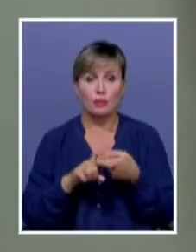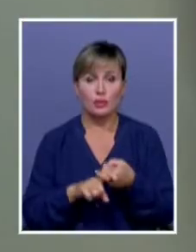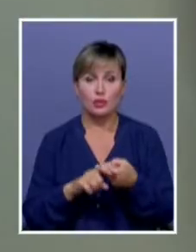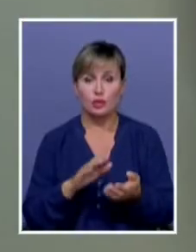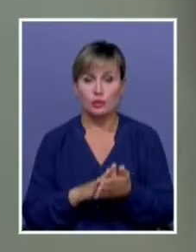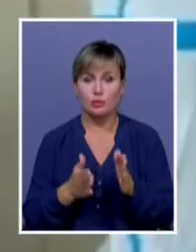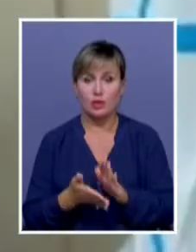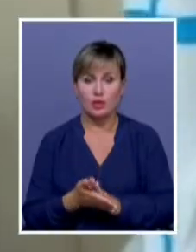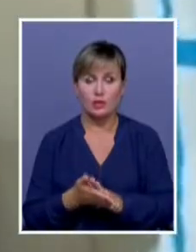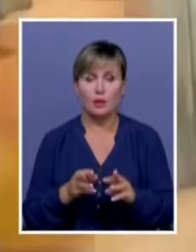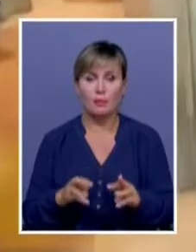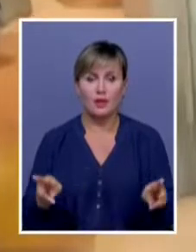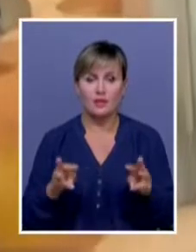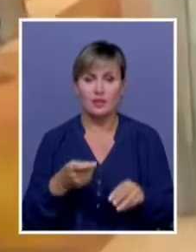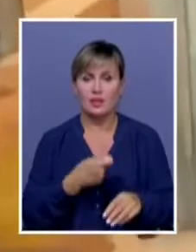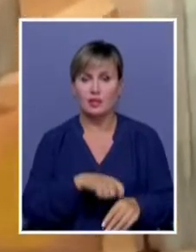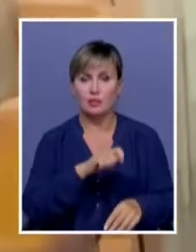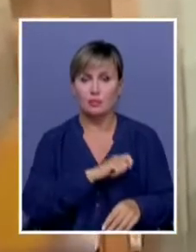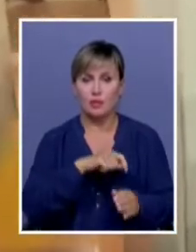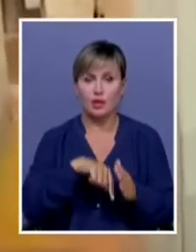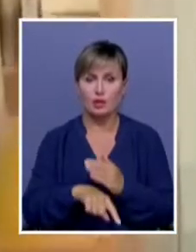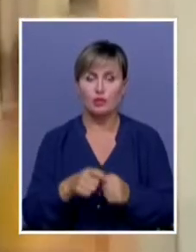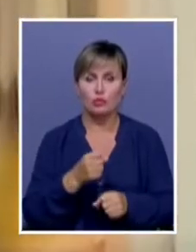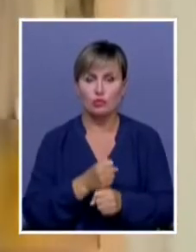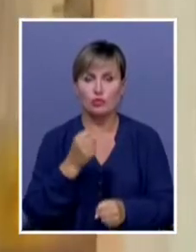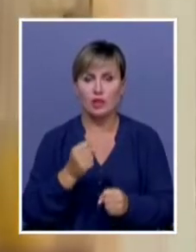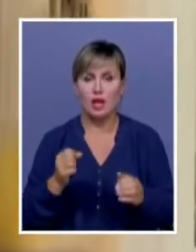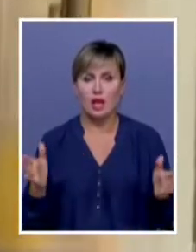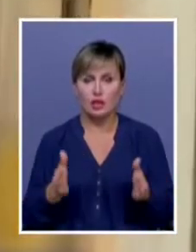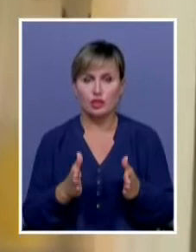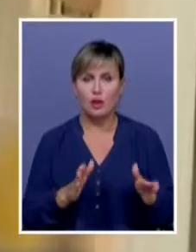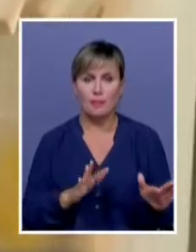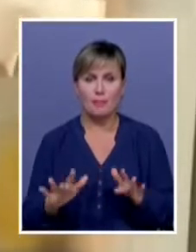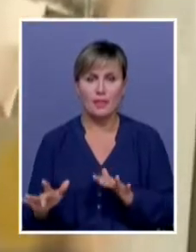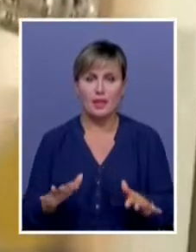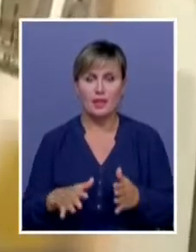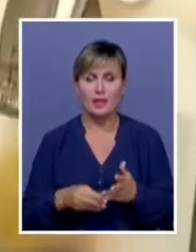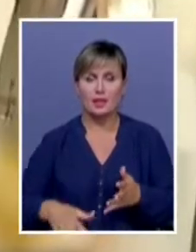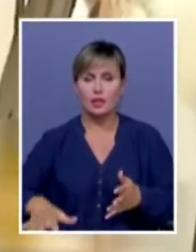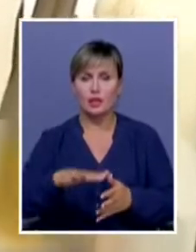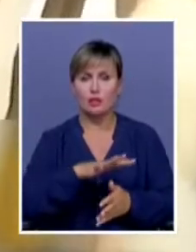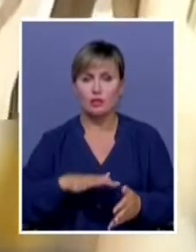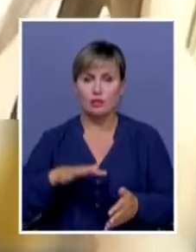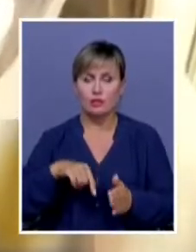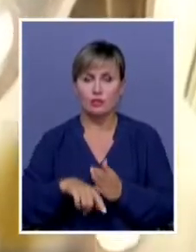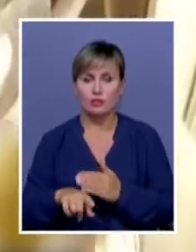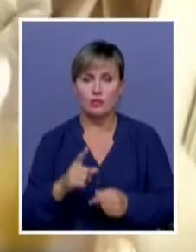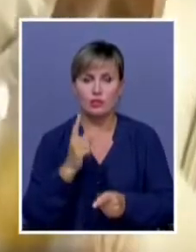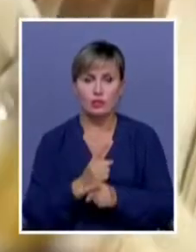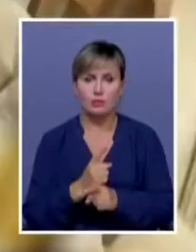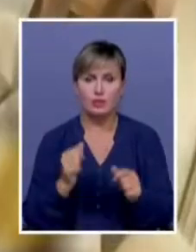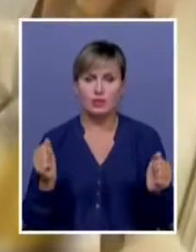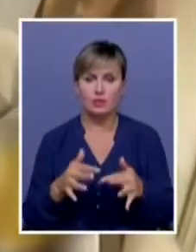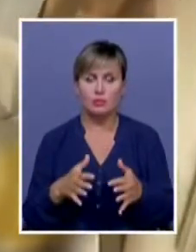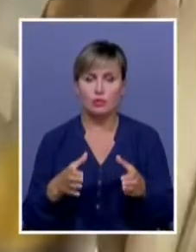эпидемиологической ситуации правительство Испанской Каталонии ужесточает ограничительные меры. На территории автономного сообщества запрещено